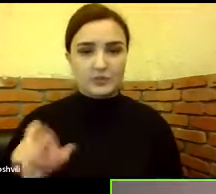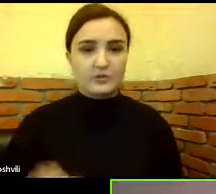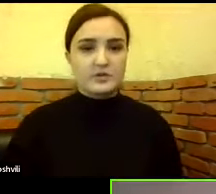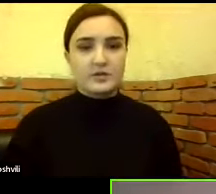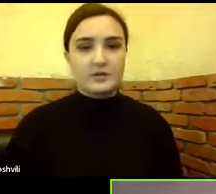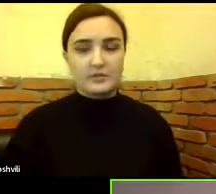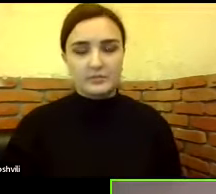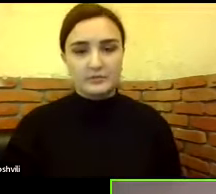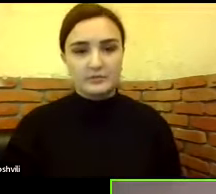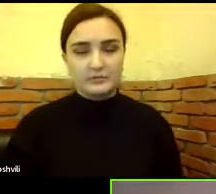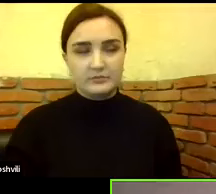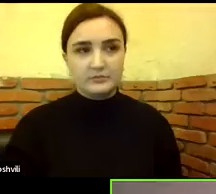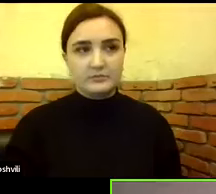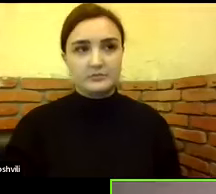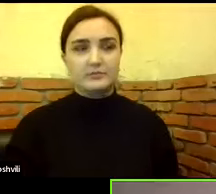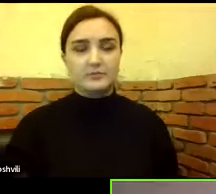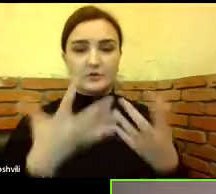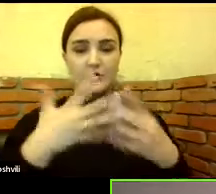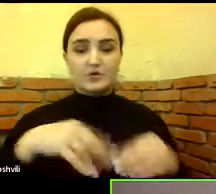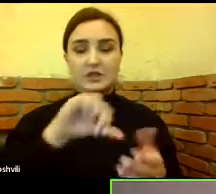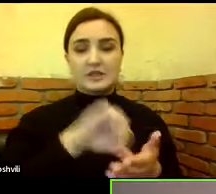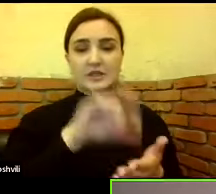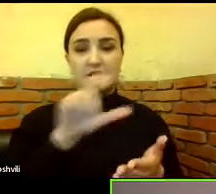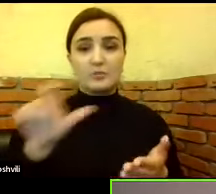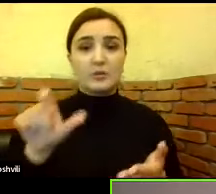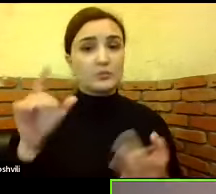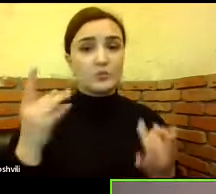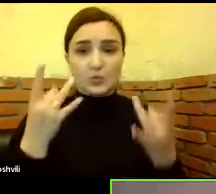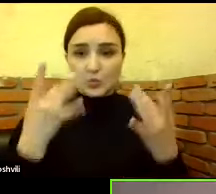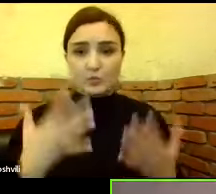რომ ადამიანებს უბრალოდ არ აქვთ